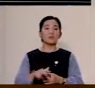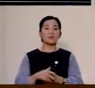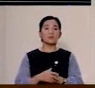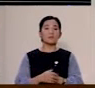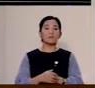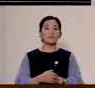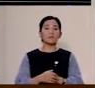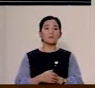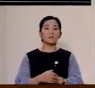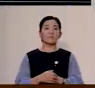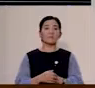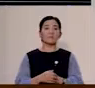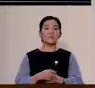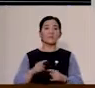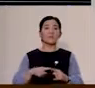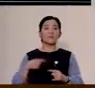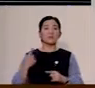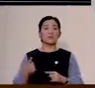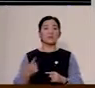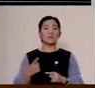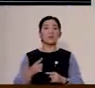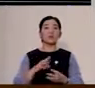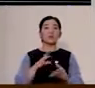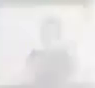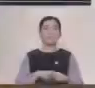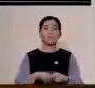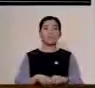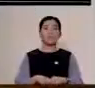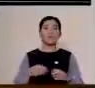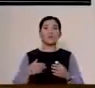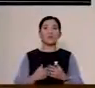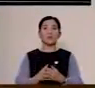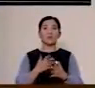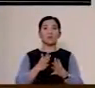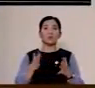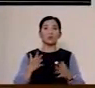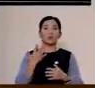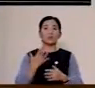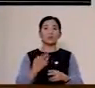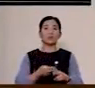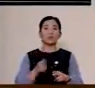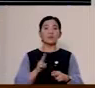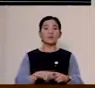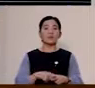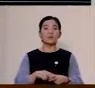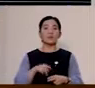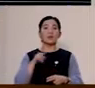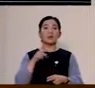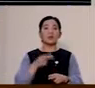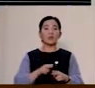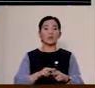7230. В следующем у нас получается, смотрите, округляем 6. Опять же больше 5. Поэтому мы